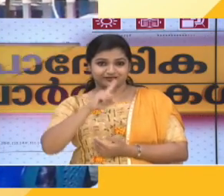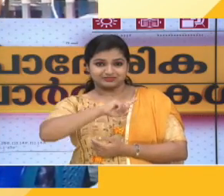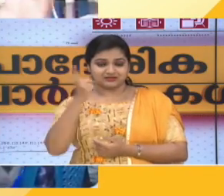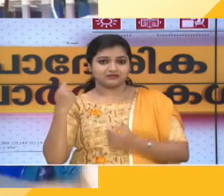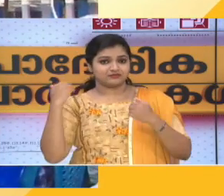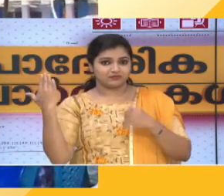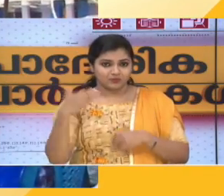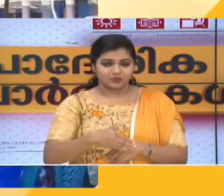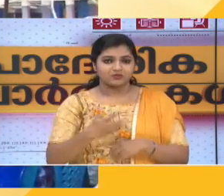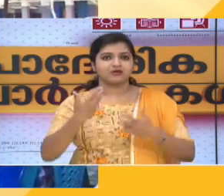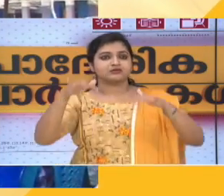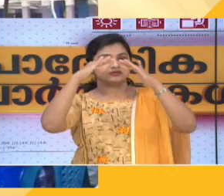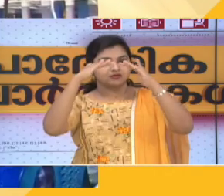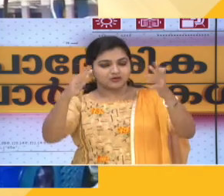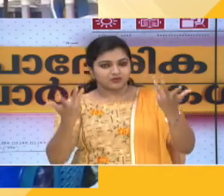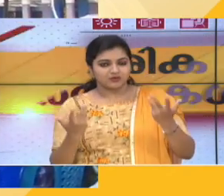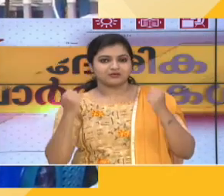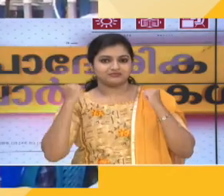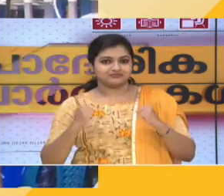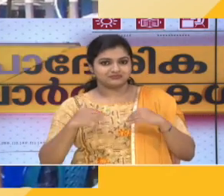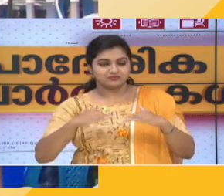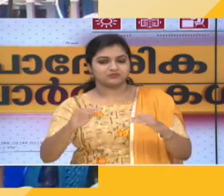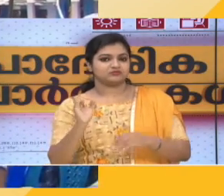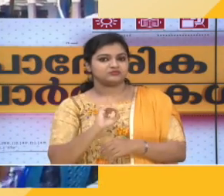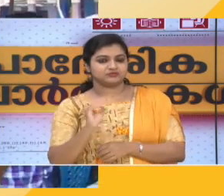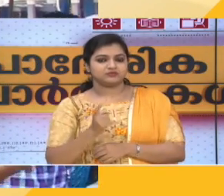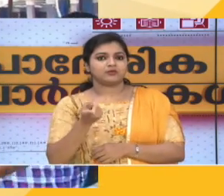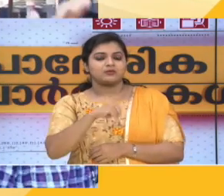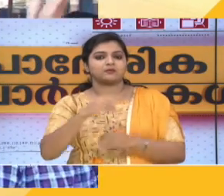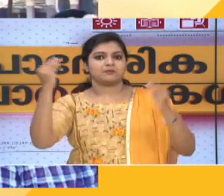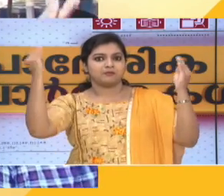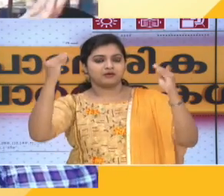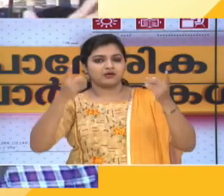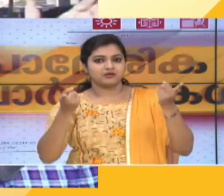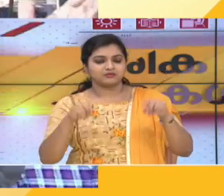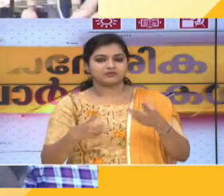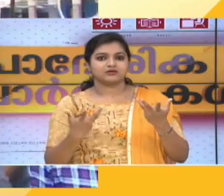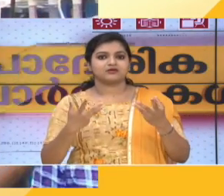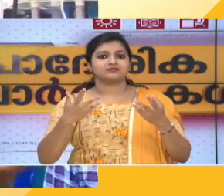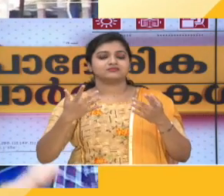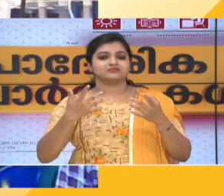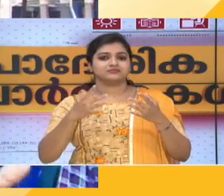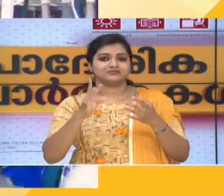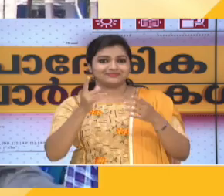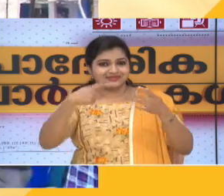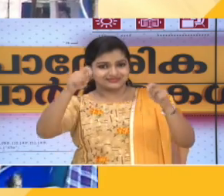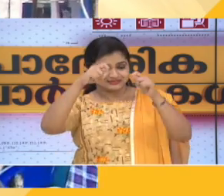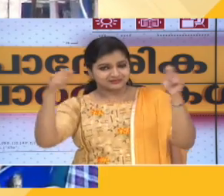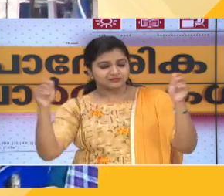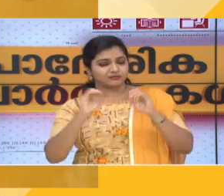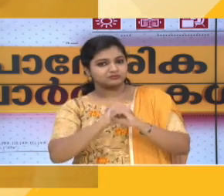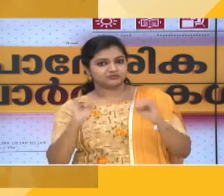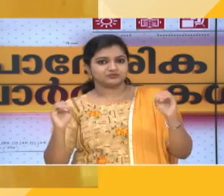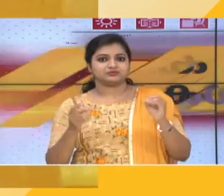ഉണ്ടായിരുന്നില്ല, പന്തലുണ്ടായിരുന്നില്ല. അതിനുശേഷം ഇവിടെ മഴ പെയ്ത് ഇന്നലത്തെ മഴയത്ത് ആകെ പ്രശ്നമായി. മഴയത്ത് ഒരു പായ പോലും വലിച്ചു കെട്ടാതെ ഫുൾ മഴയത്താണ് ഇവിടെ പ്രേക്ഷകർ